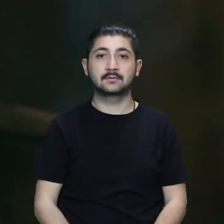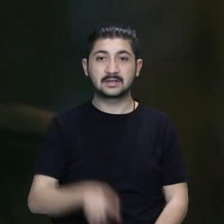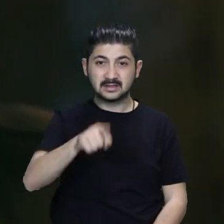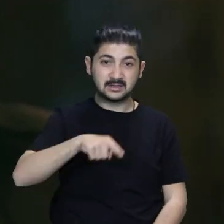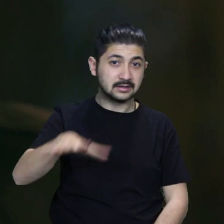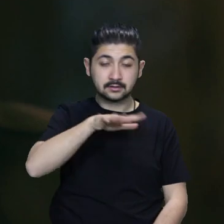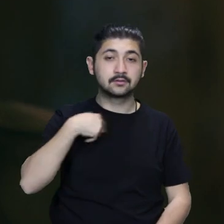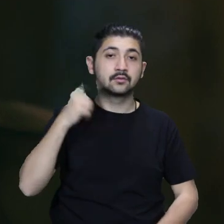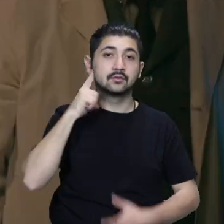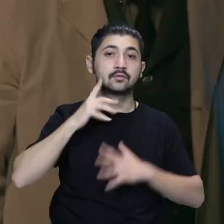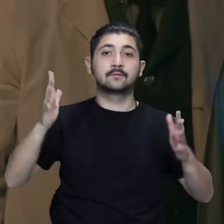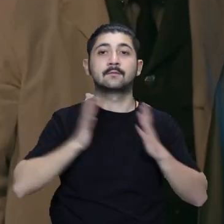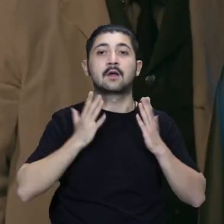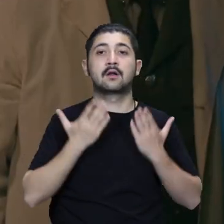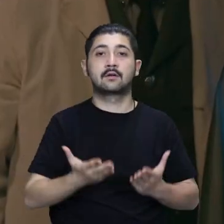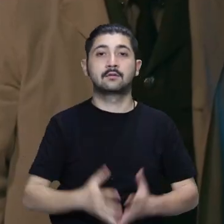Sizlerle gurur duyuyorum.